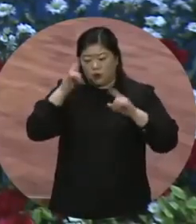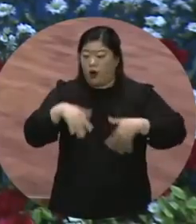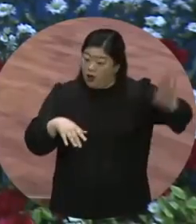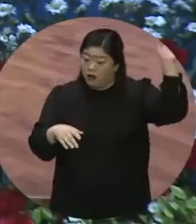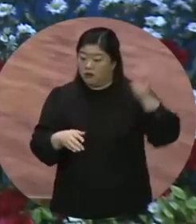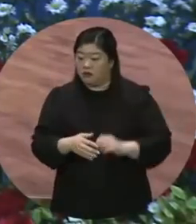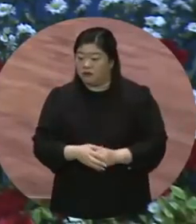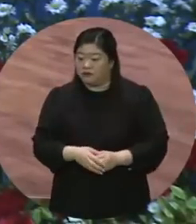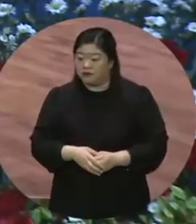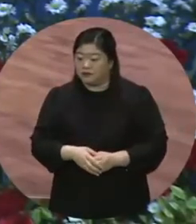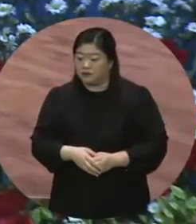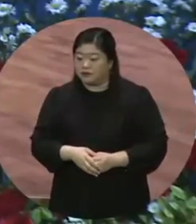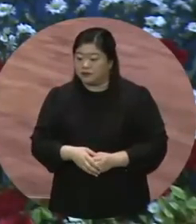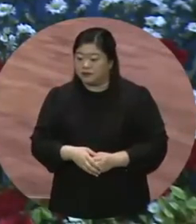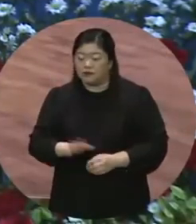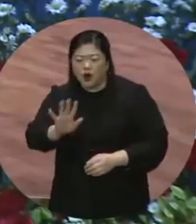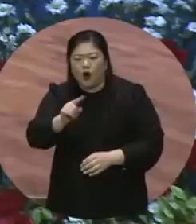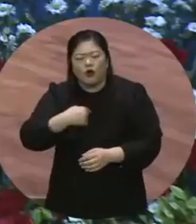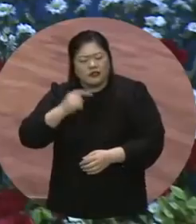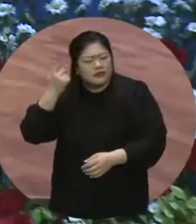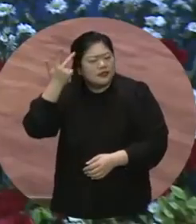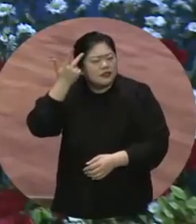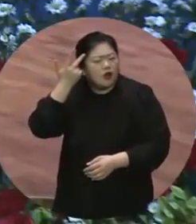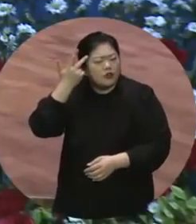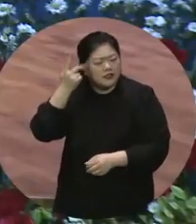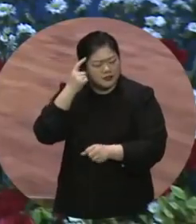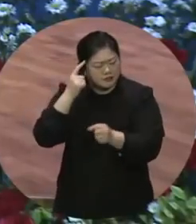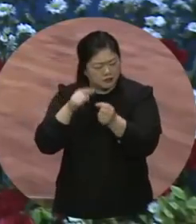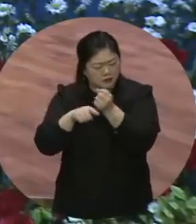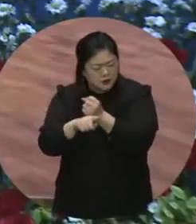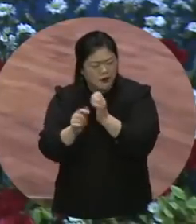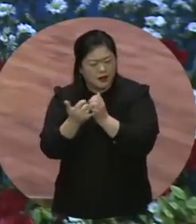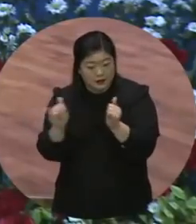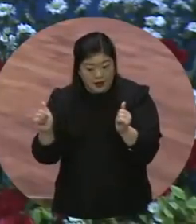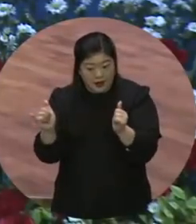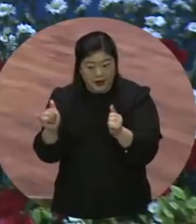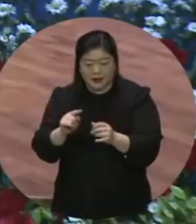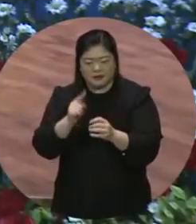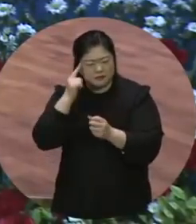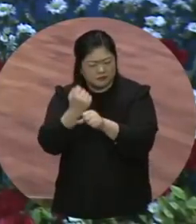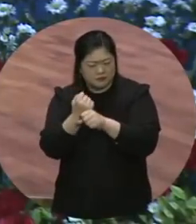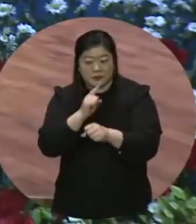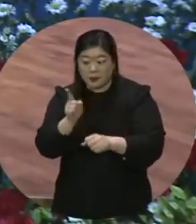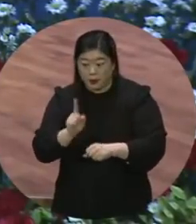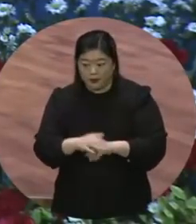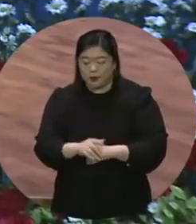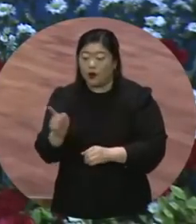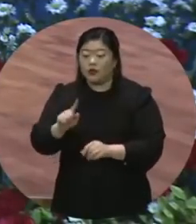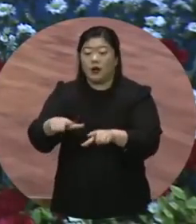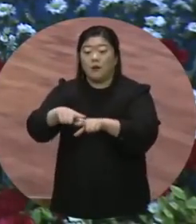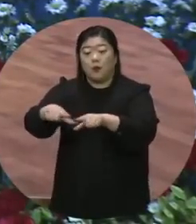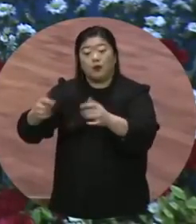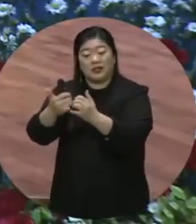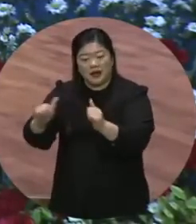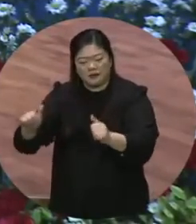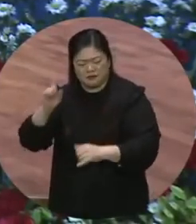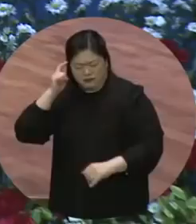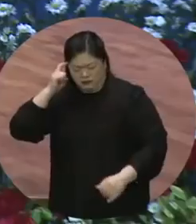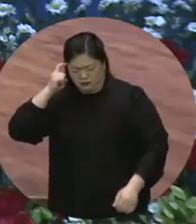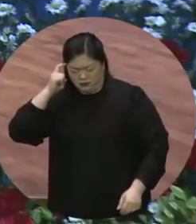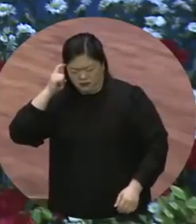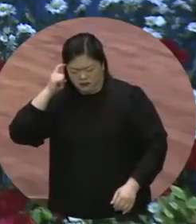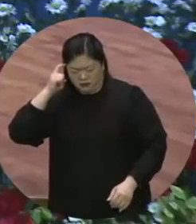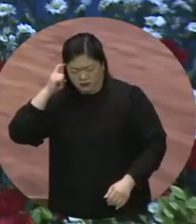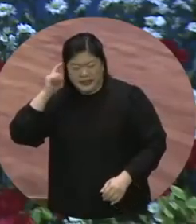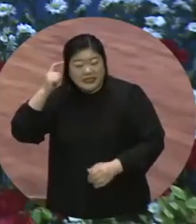정신과학자 말했어요. 사람은 하루에 생각 많이 한 사람은 20만 가지. 그냥 일반적인 사람은 10만 가지.